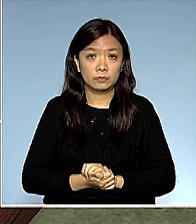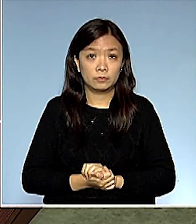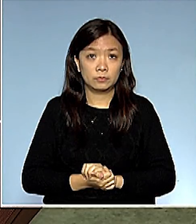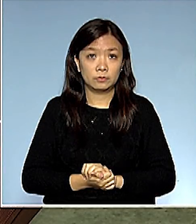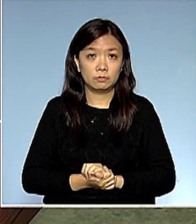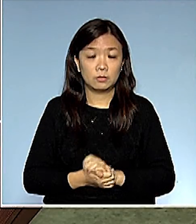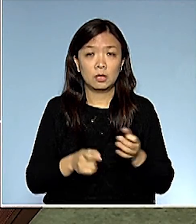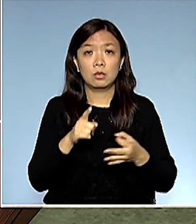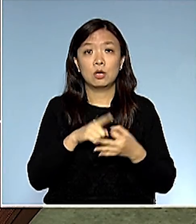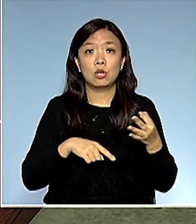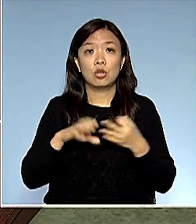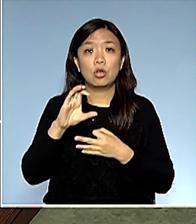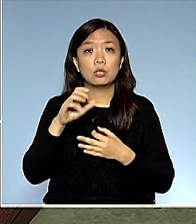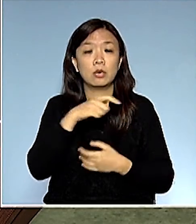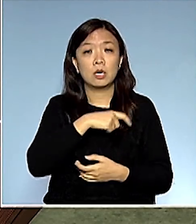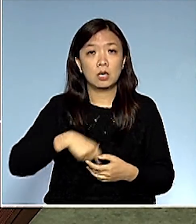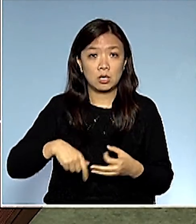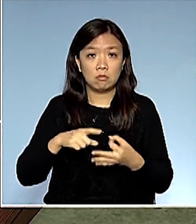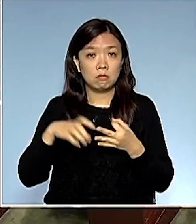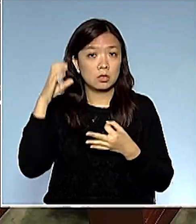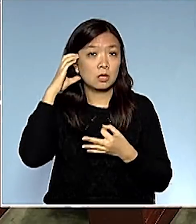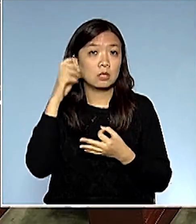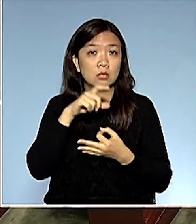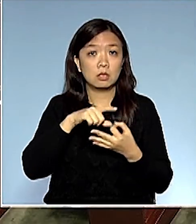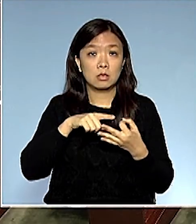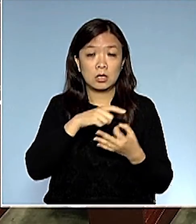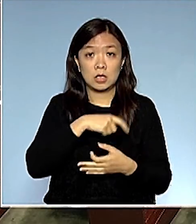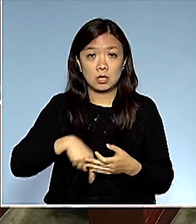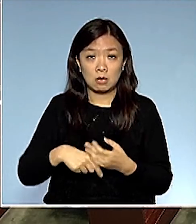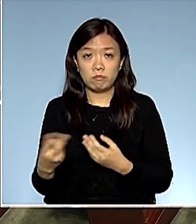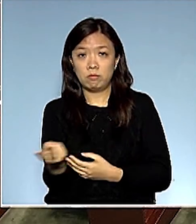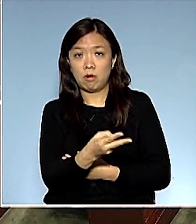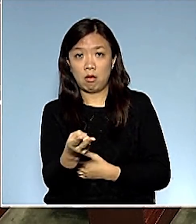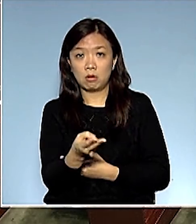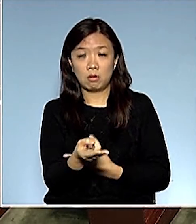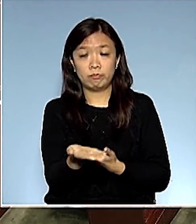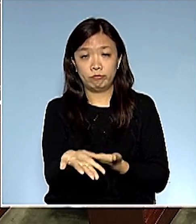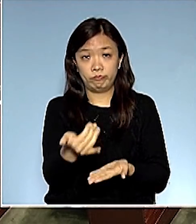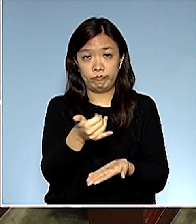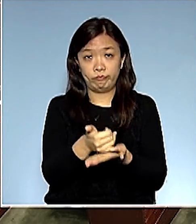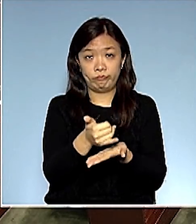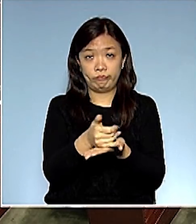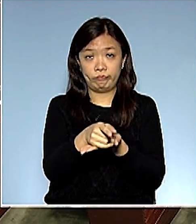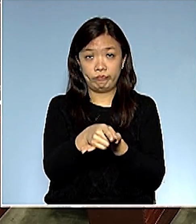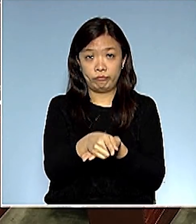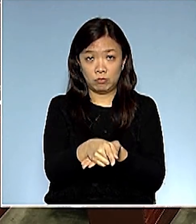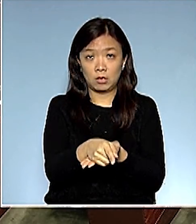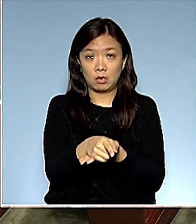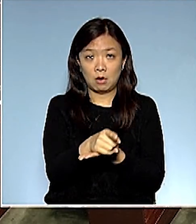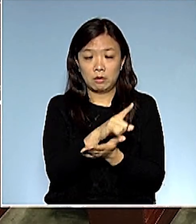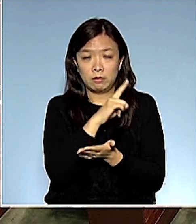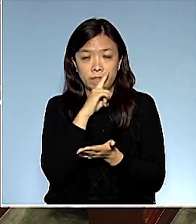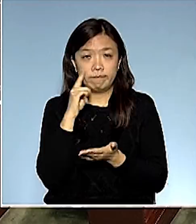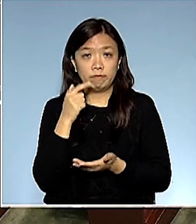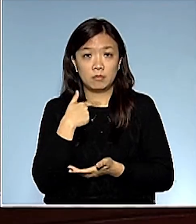蔣麗雲議員、陳志全議員兩個，麻煩你在座位上不要在這裡出聲，如果未